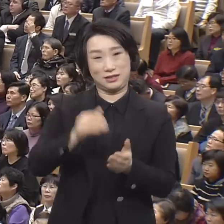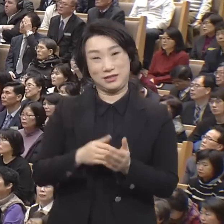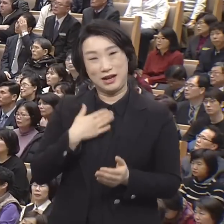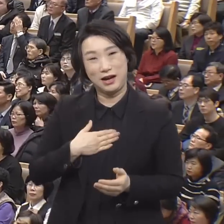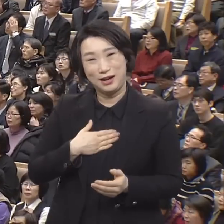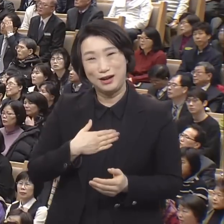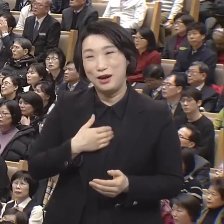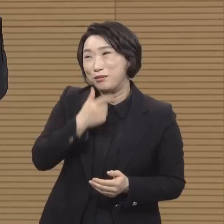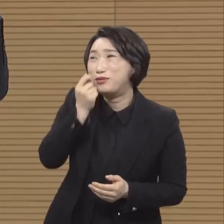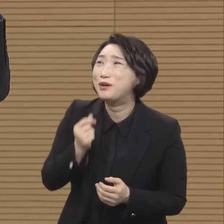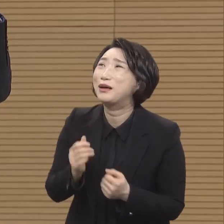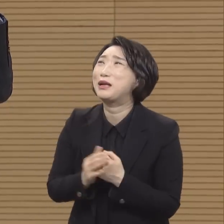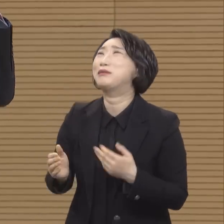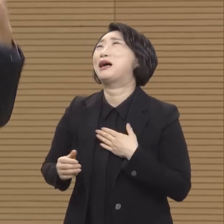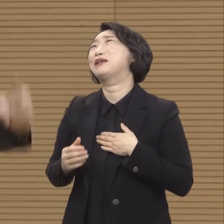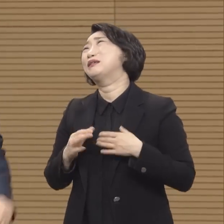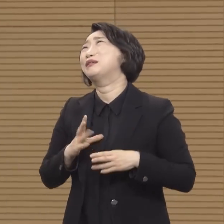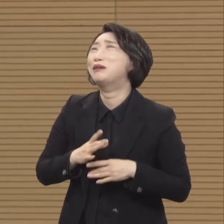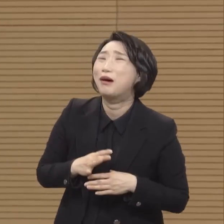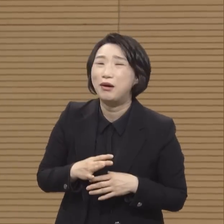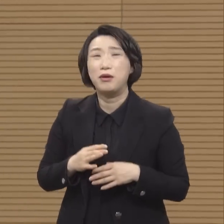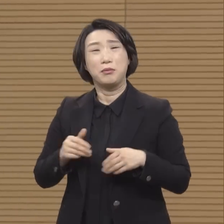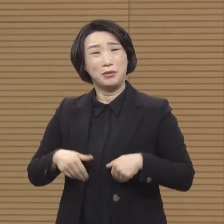그래도 모자랄까 봐 두려워해야 되는데